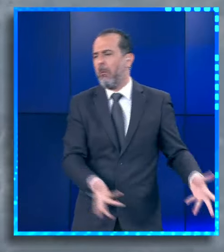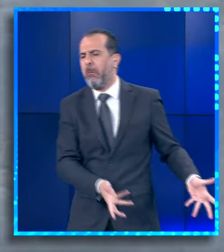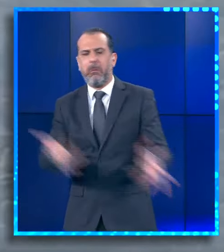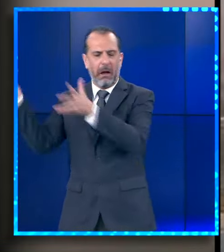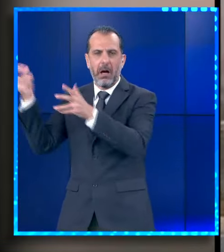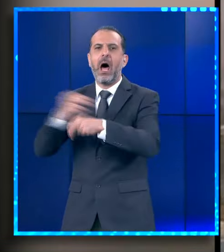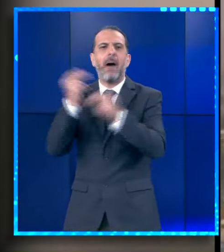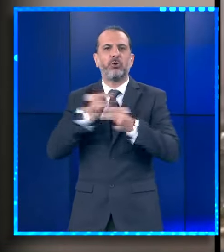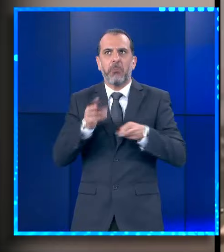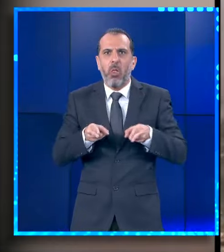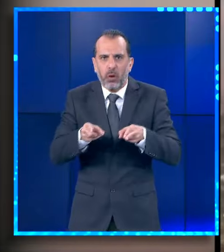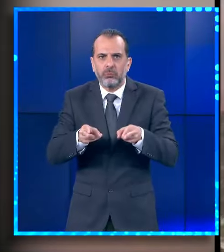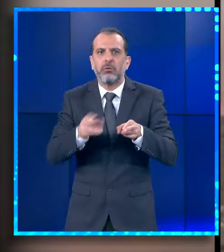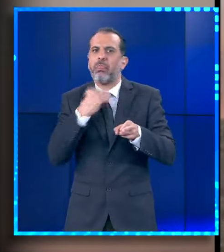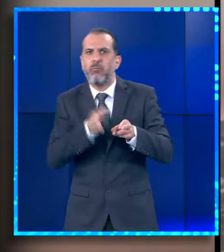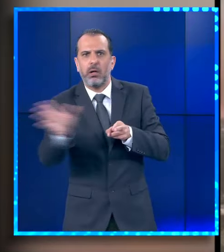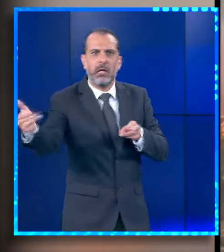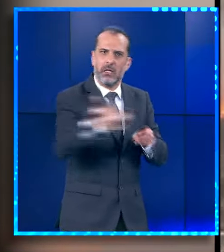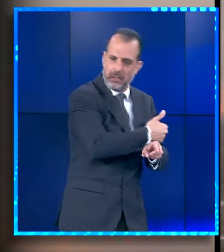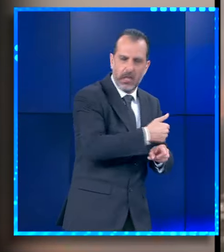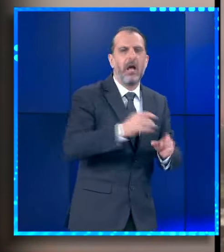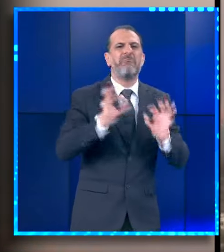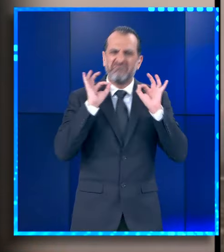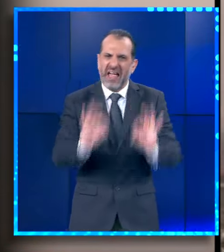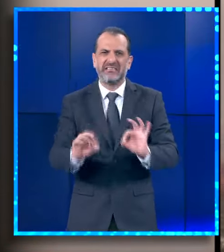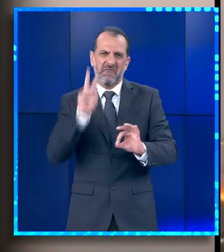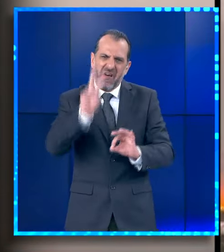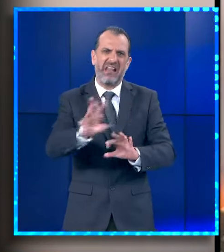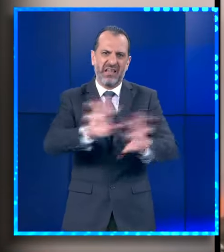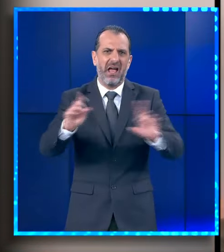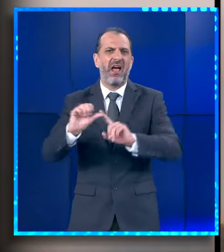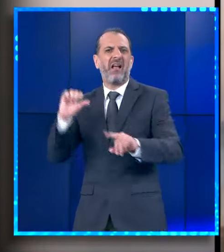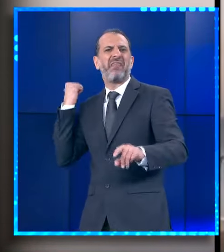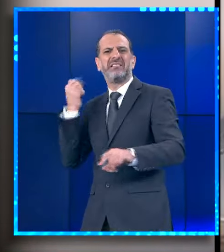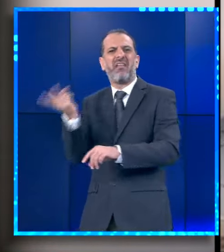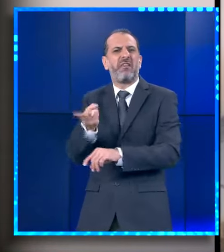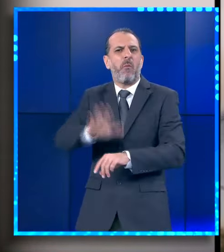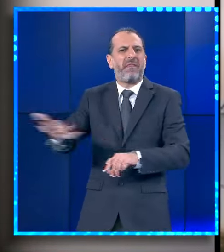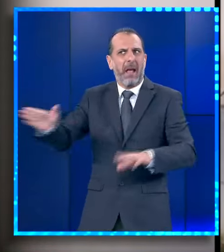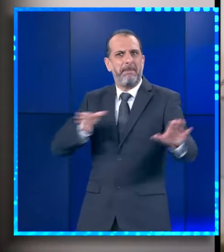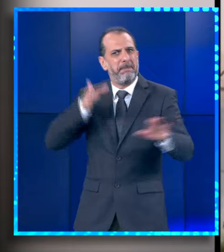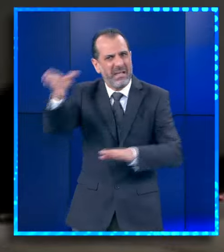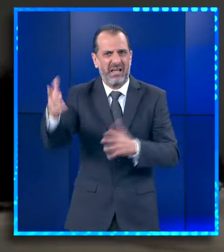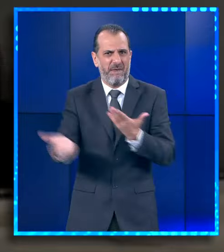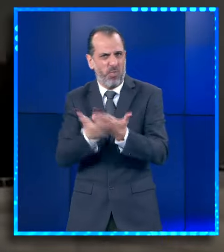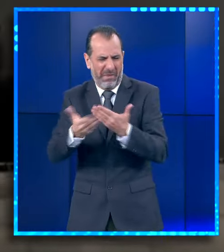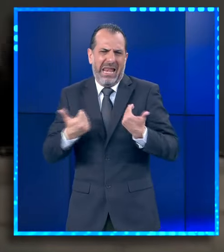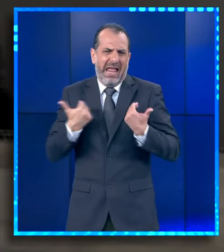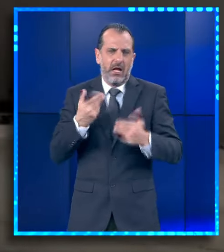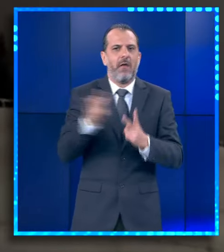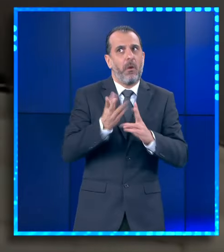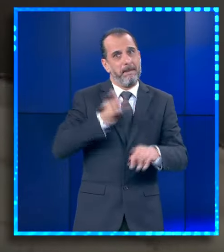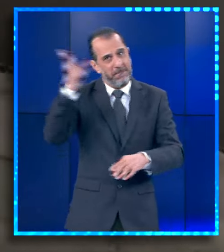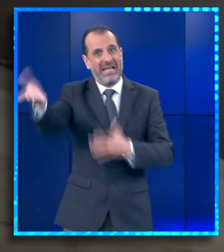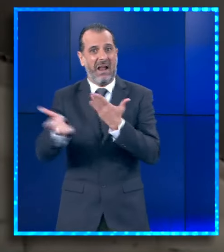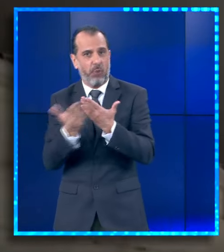εγκλωβίζει. Κάπως έτσι θα πρέπει και τα δύο παλικάρια που έτρεξαν να βοηθήσουν τους χωριανούς τους, θα πρέπει να έχασαν τη ζωή τους. Οι πυροσβέστες δίνουν μάχη αυτή